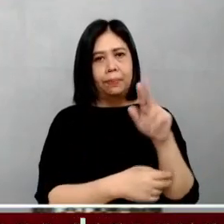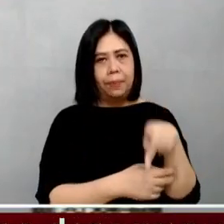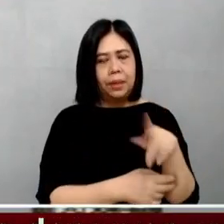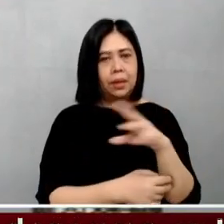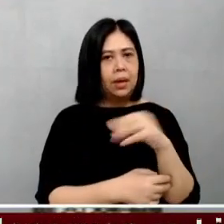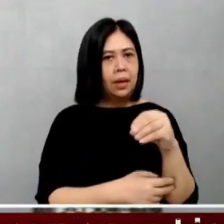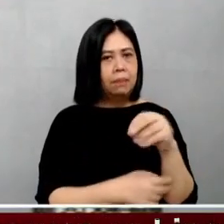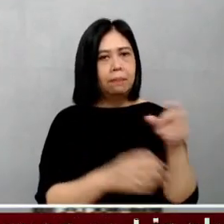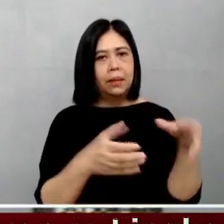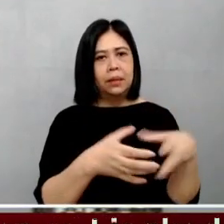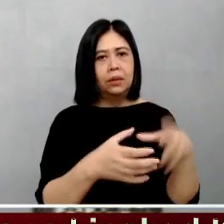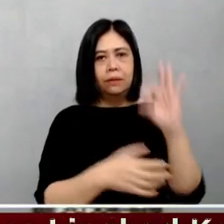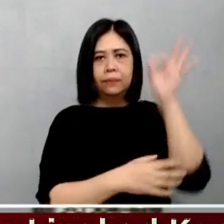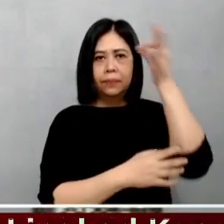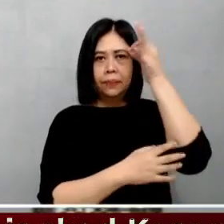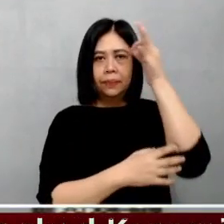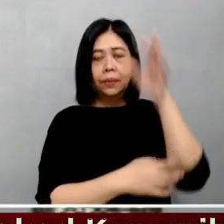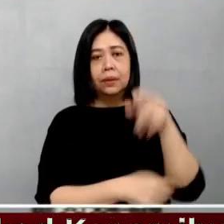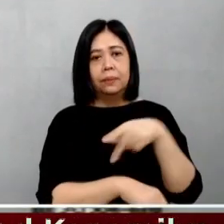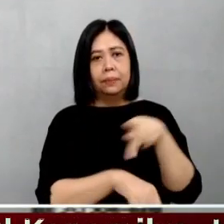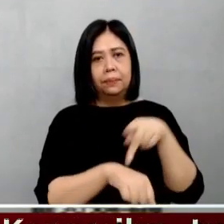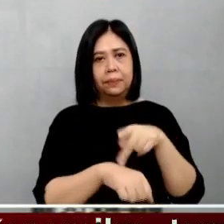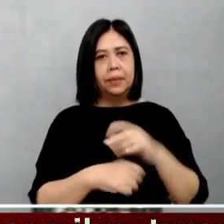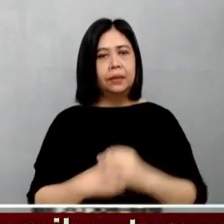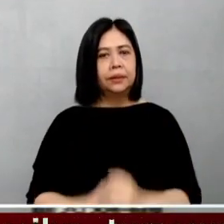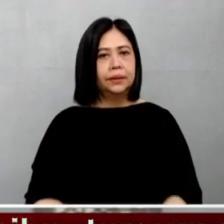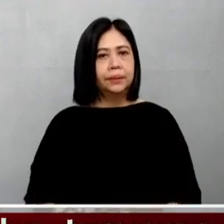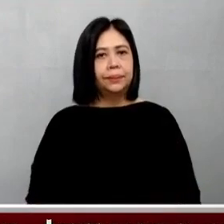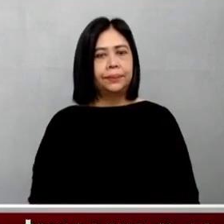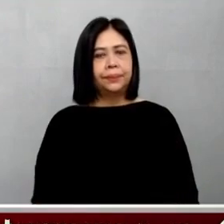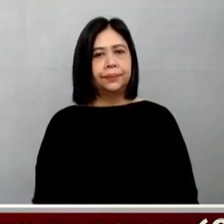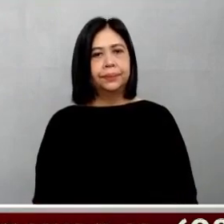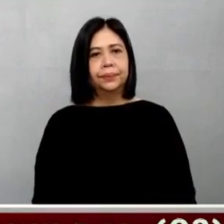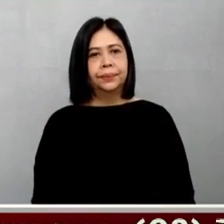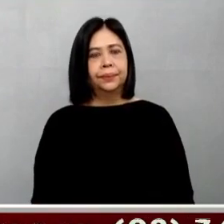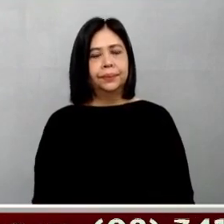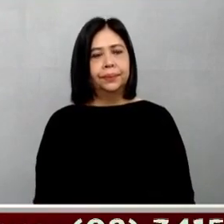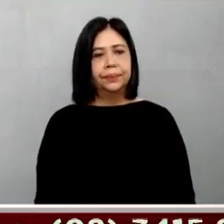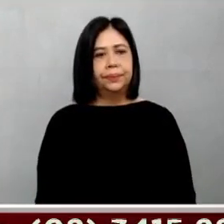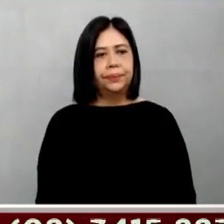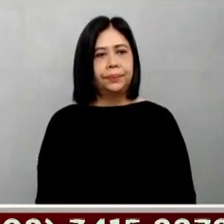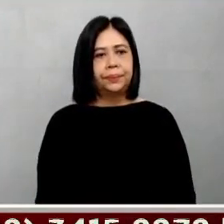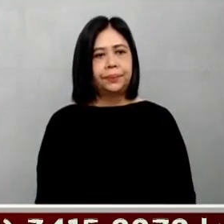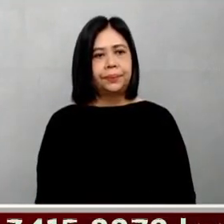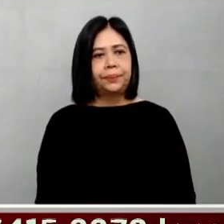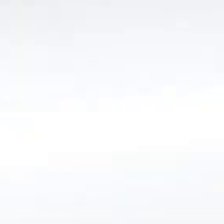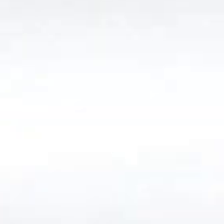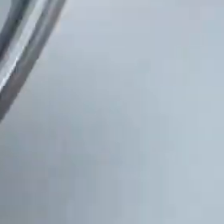Partido Federalism ng Pilipinas. Adrian Ayalin, ABS-CBN News.